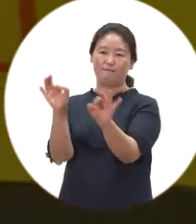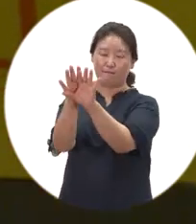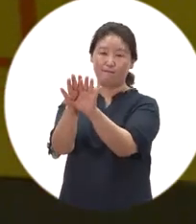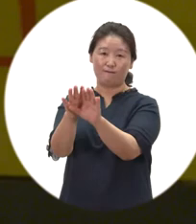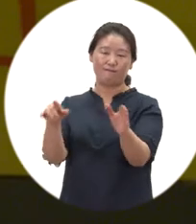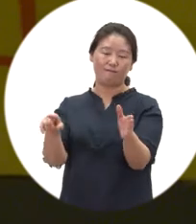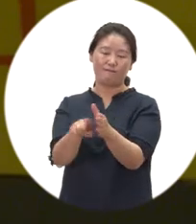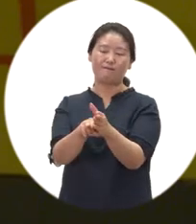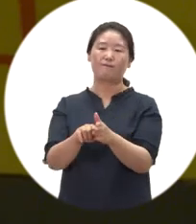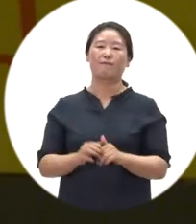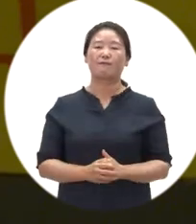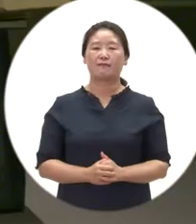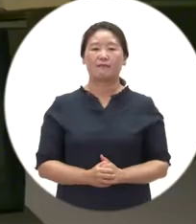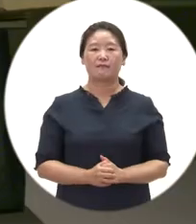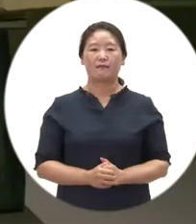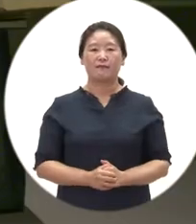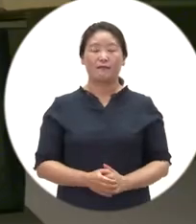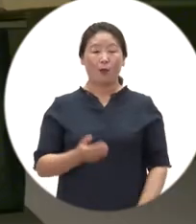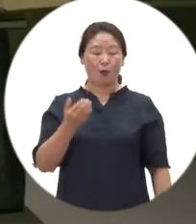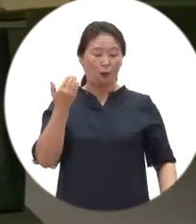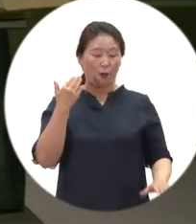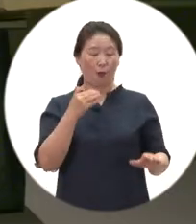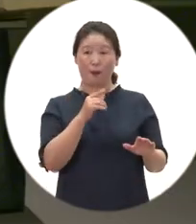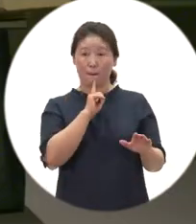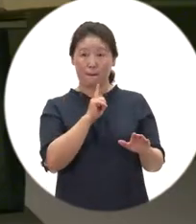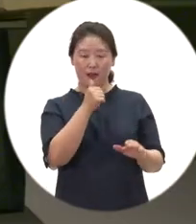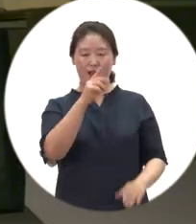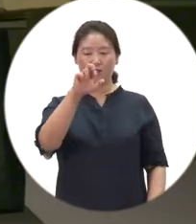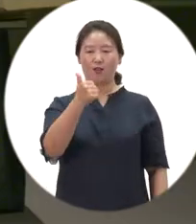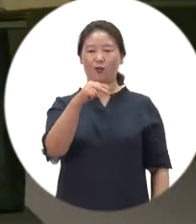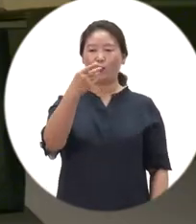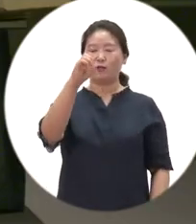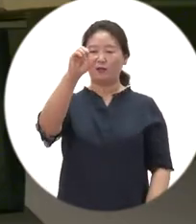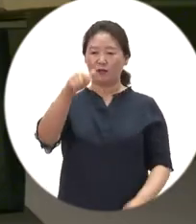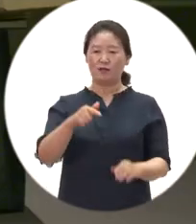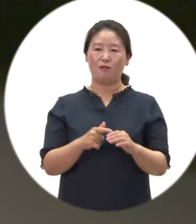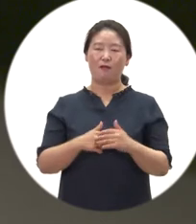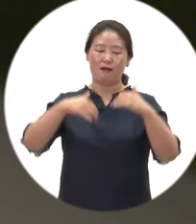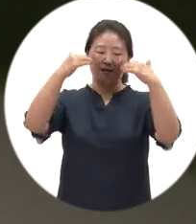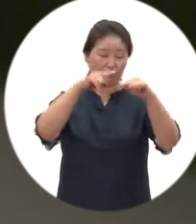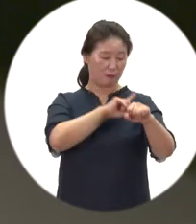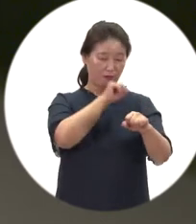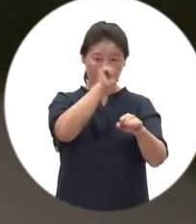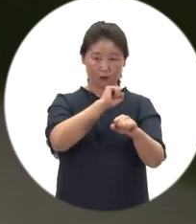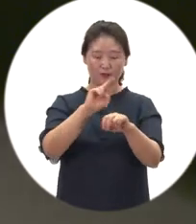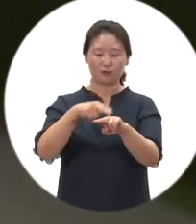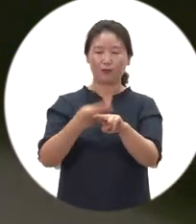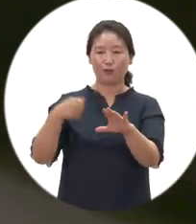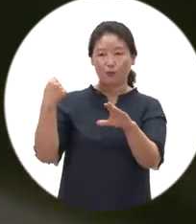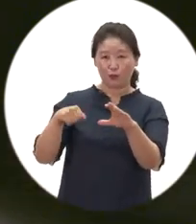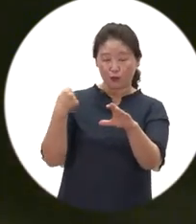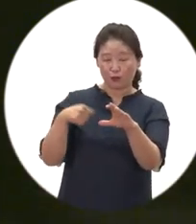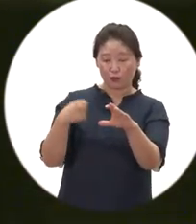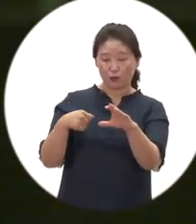모두 소멸한다고 믿습니다. 예로부터 하선 동력이라고 하여 여름에 가장 큰 선물은 부채를